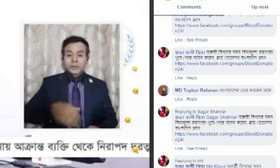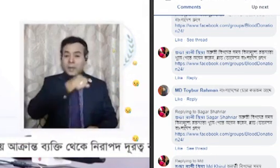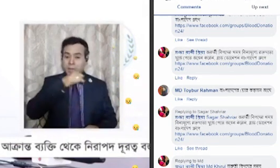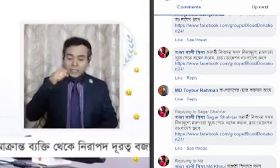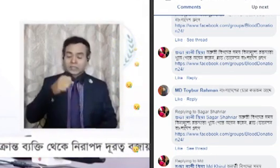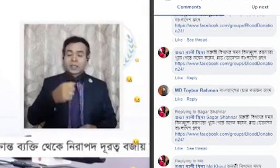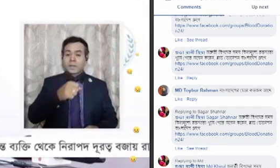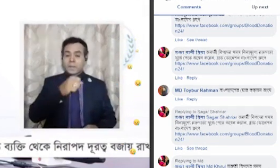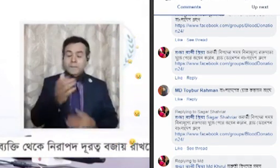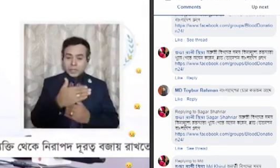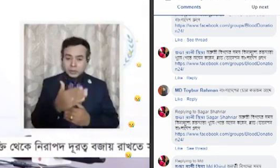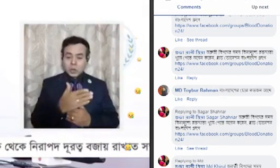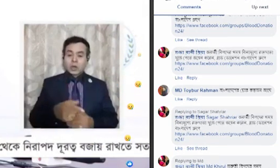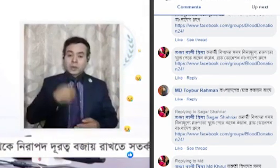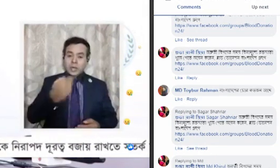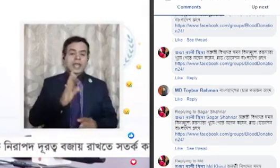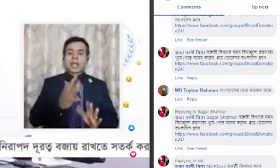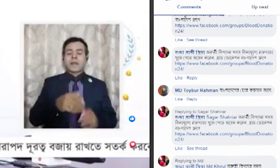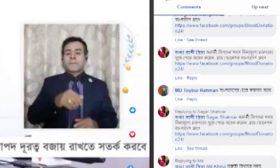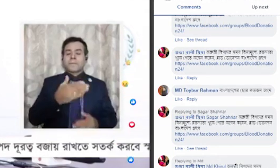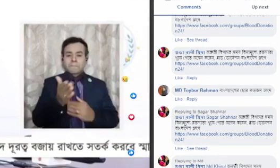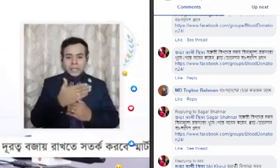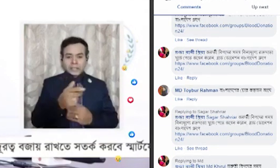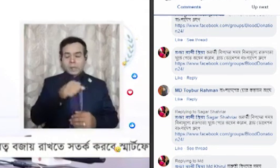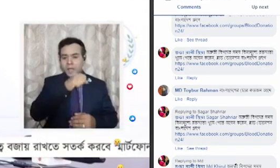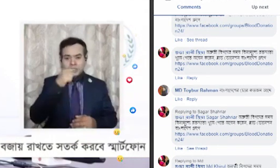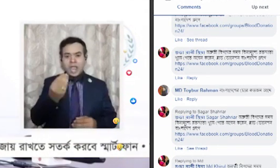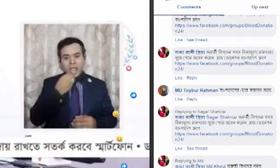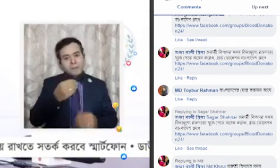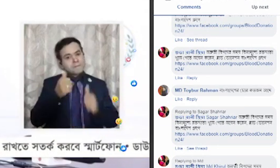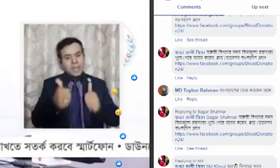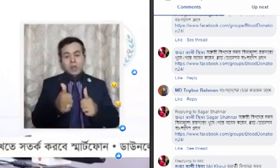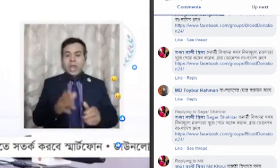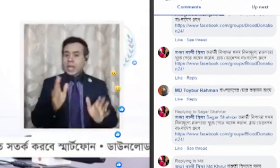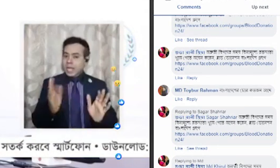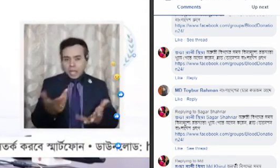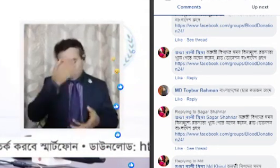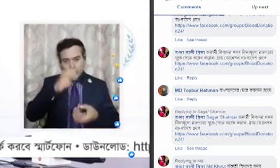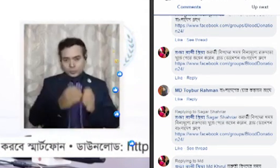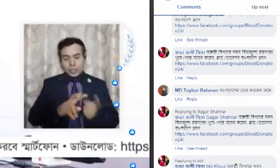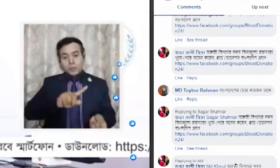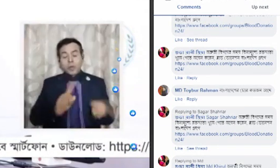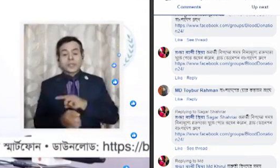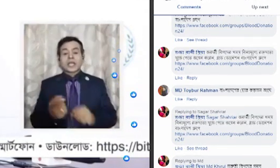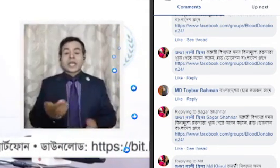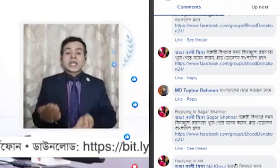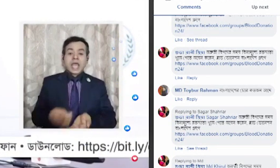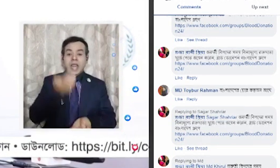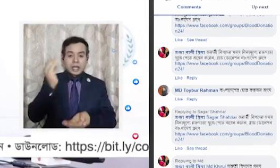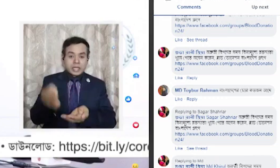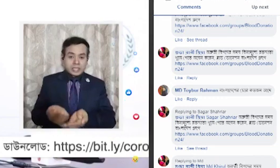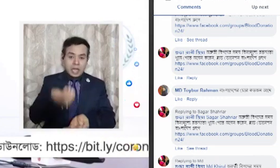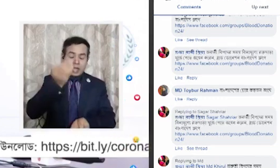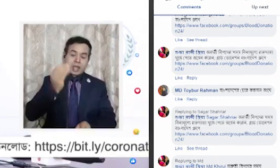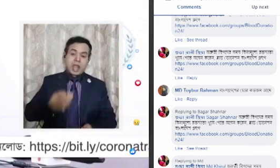সবজির মধ্যে থেকেও আমরা আমিষ পেতে থাকি। সবসময় যে মাছ মাংসের মধ্যে আমিষ নিতে হবে তা না, সবজি থেকেও আমিষ আছে,